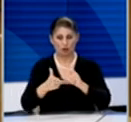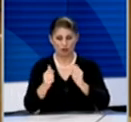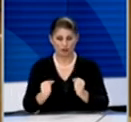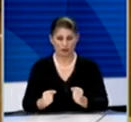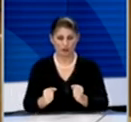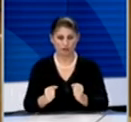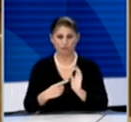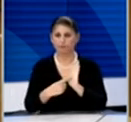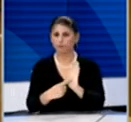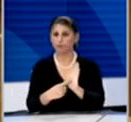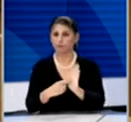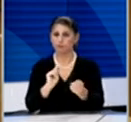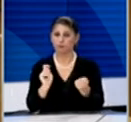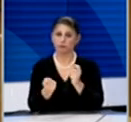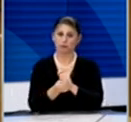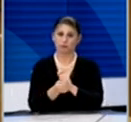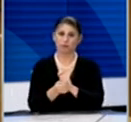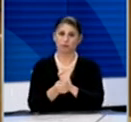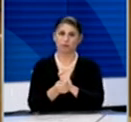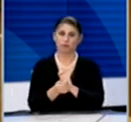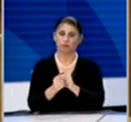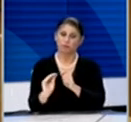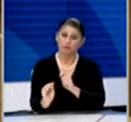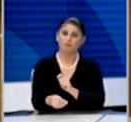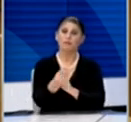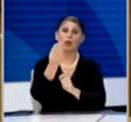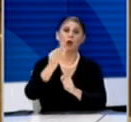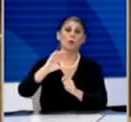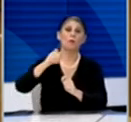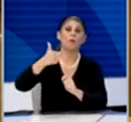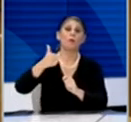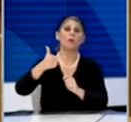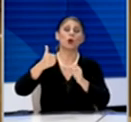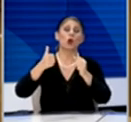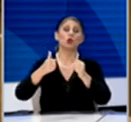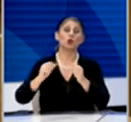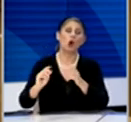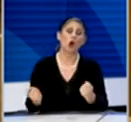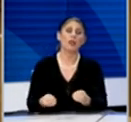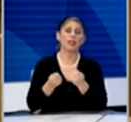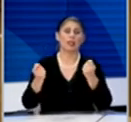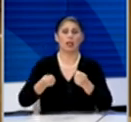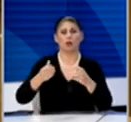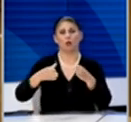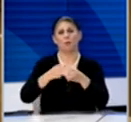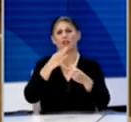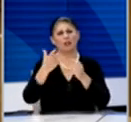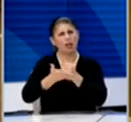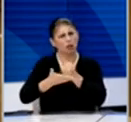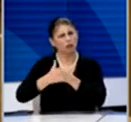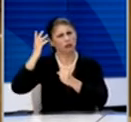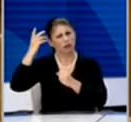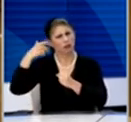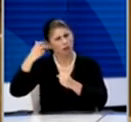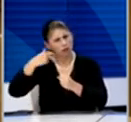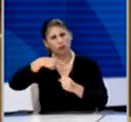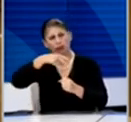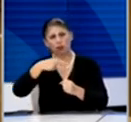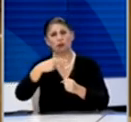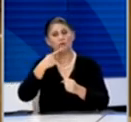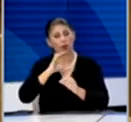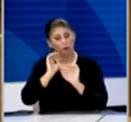ενδείκνυται να μετατραπεί σε κοιτίδα του πρωτογενούς τομέα και έχουμε μία πολύ ξεκάθαρη πρόταση εμείς πρ και θα